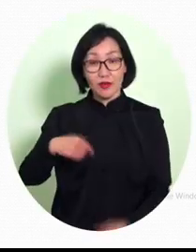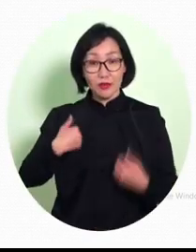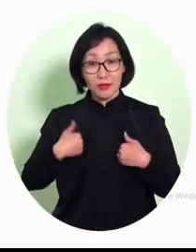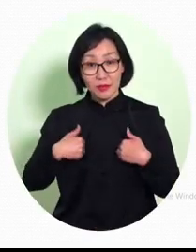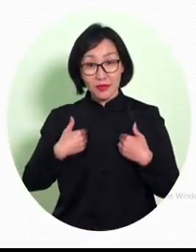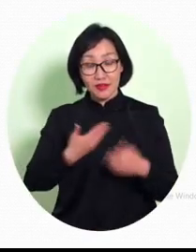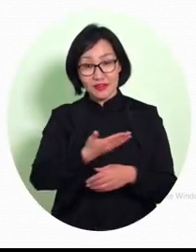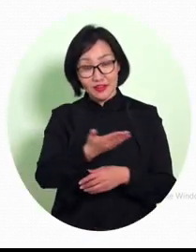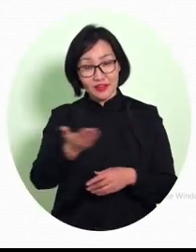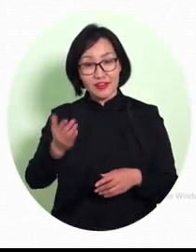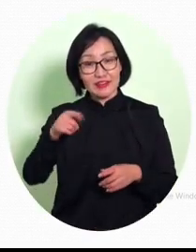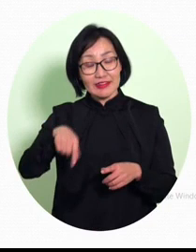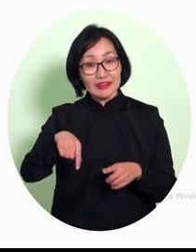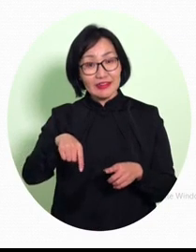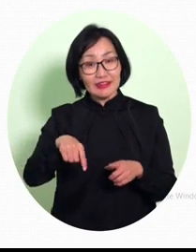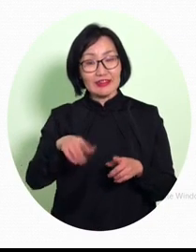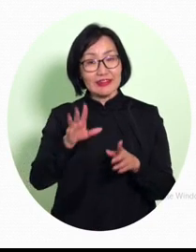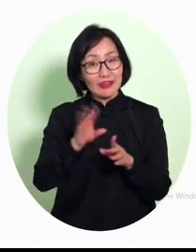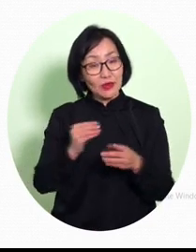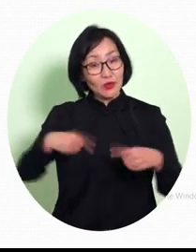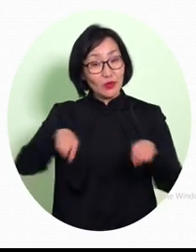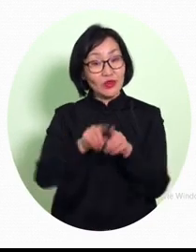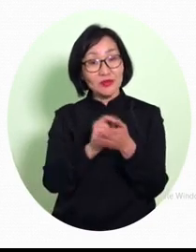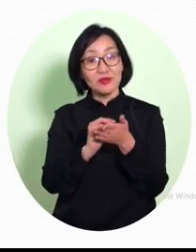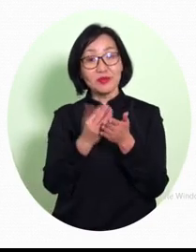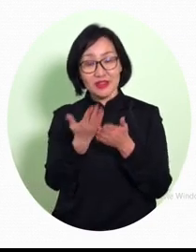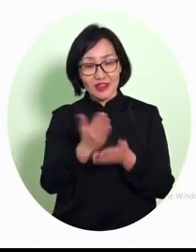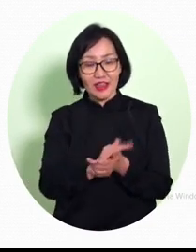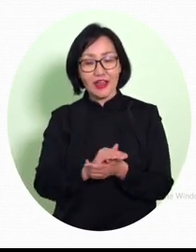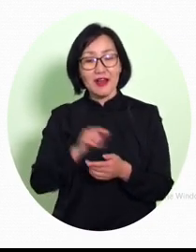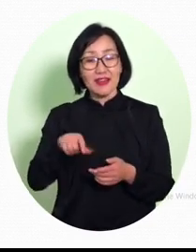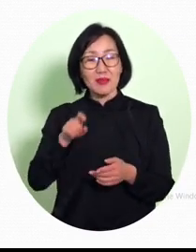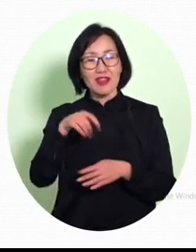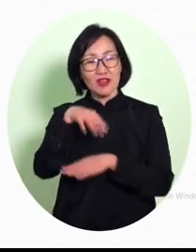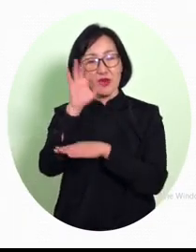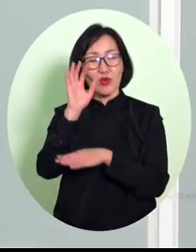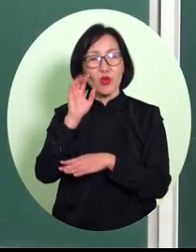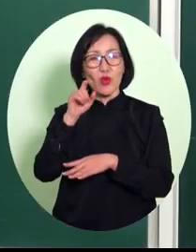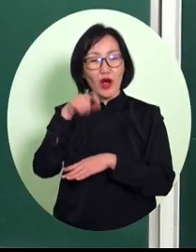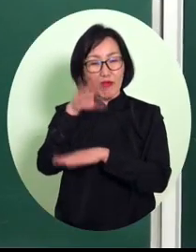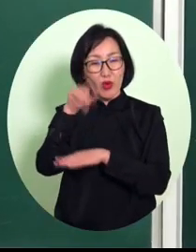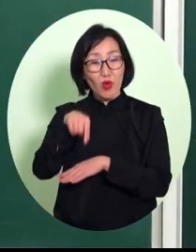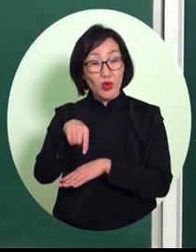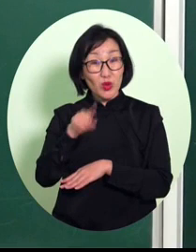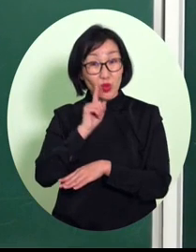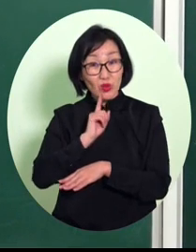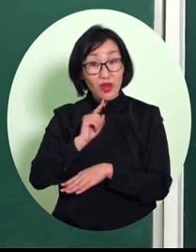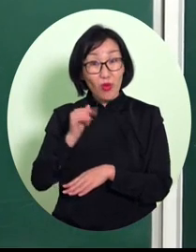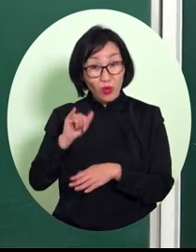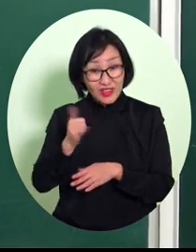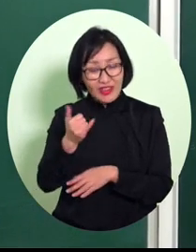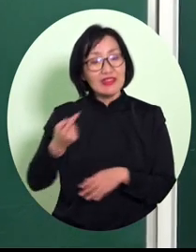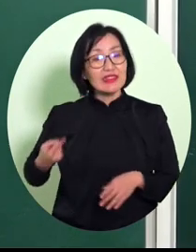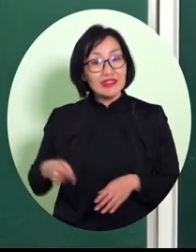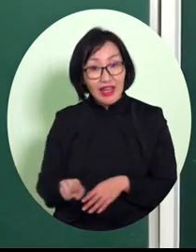За ингээд багш нь та нарыг дагуулан үлгэрлэн бичиа. Зохиолч хаврын үлрэл дуртай учраас яагаад гэвэл гэж юм тийм